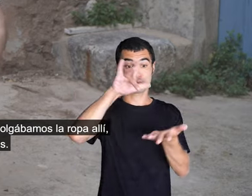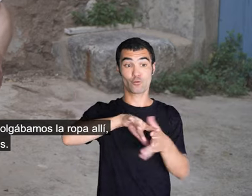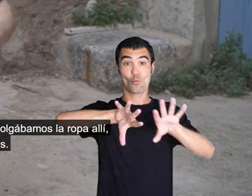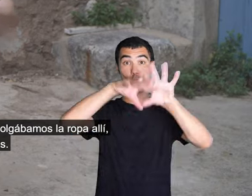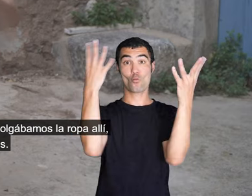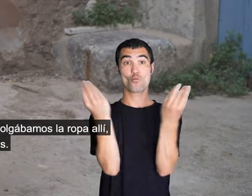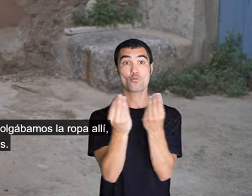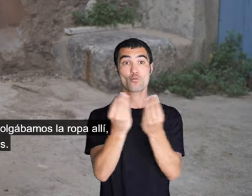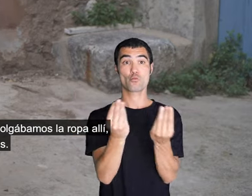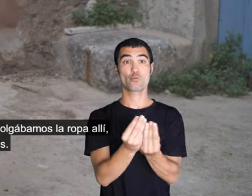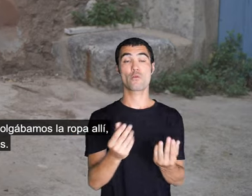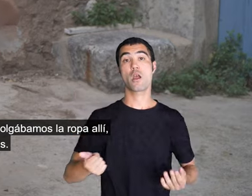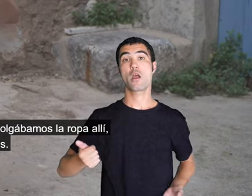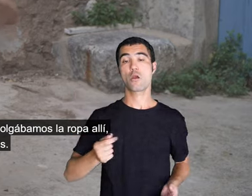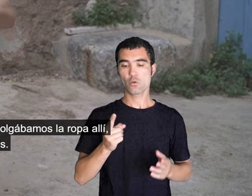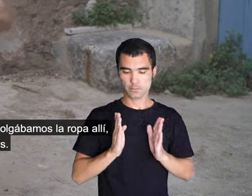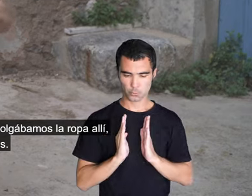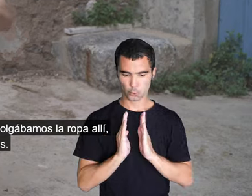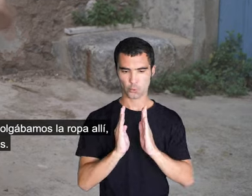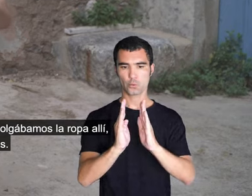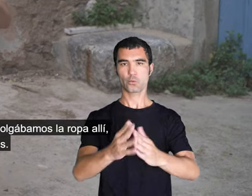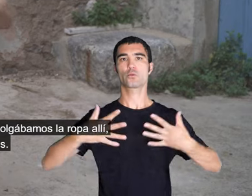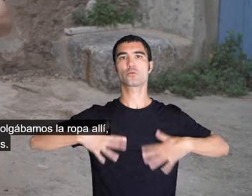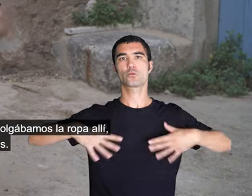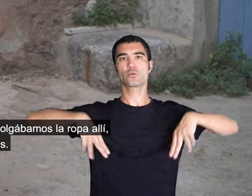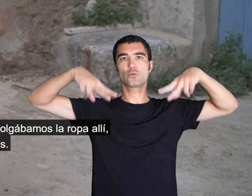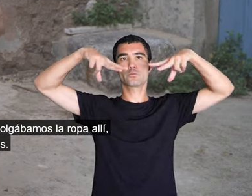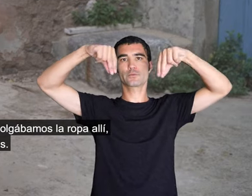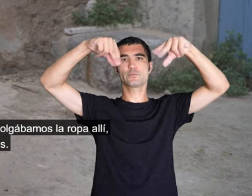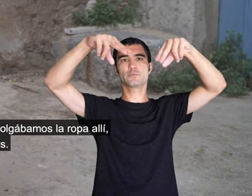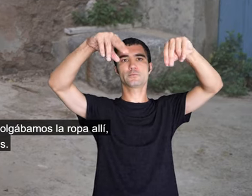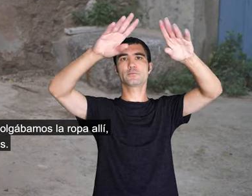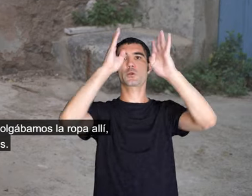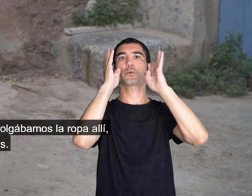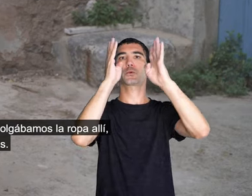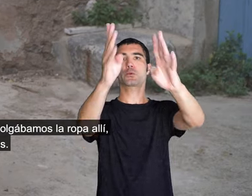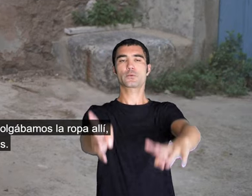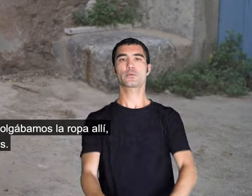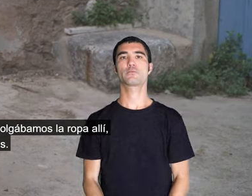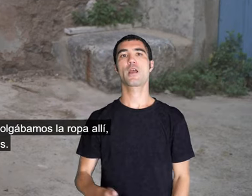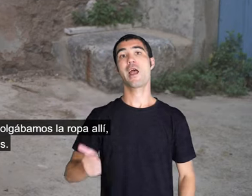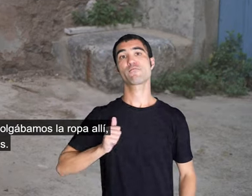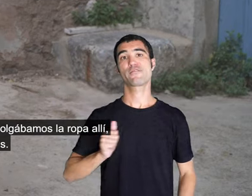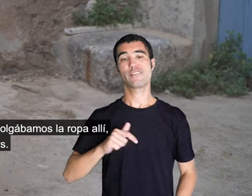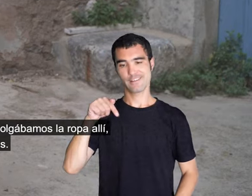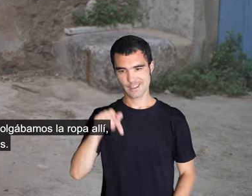diu, pues teníem un passillo i penjàvem la roba allà, no m'entens? I